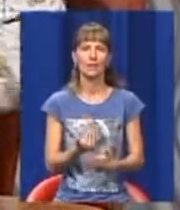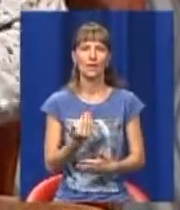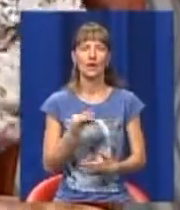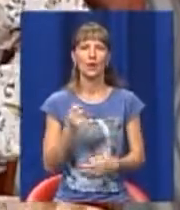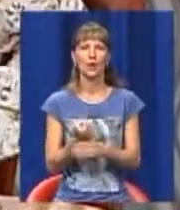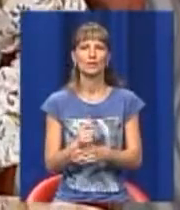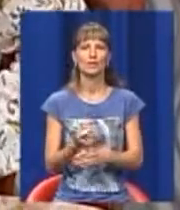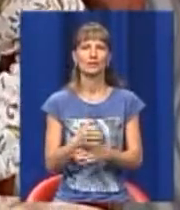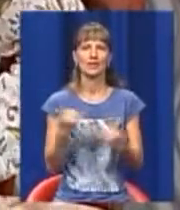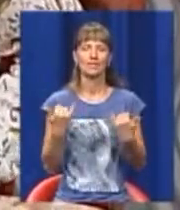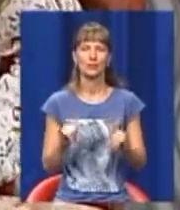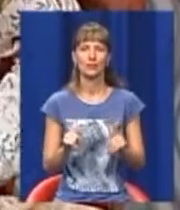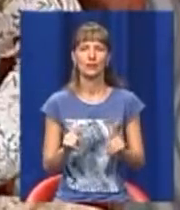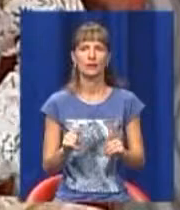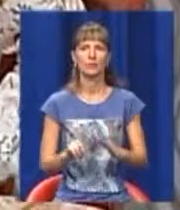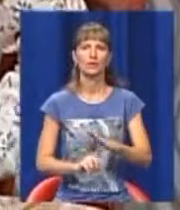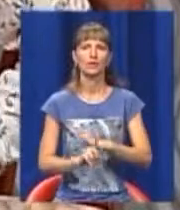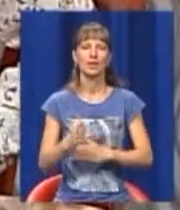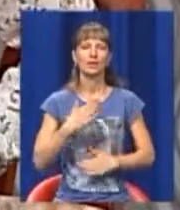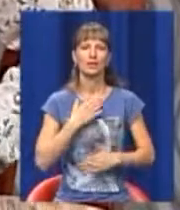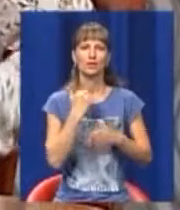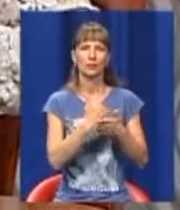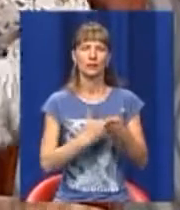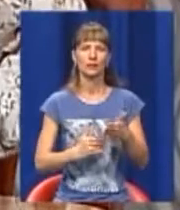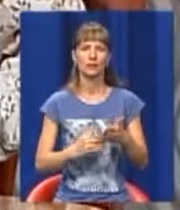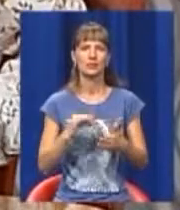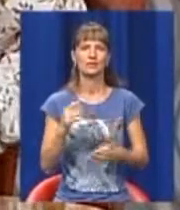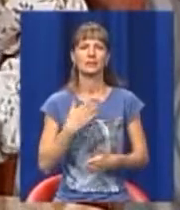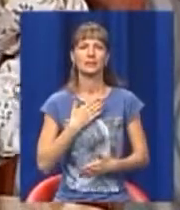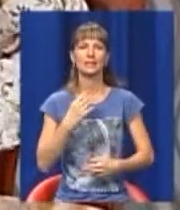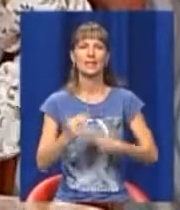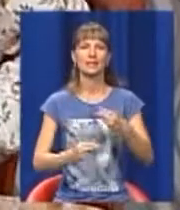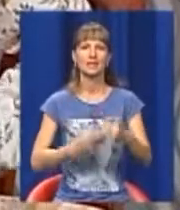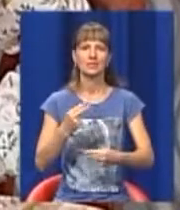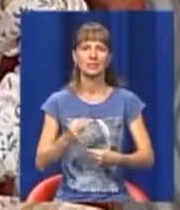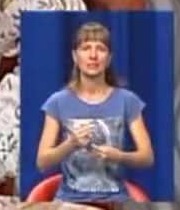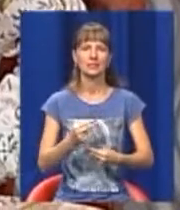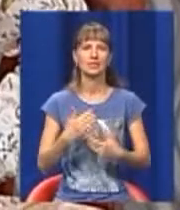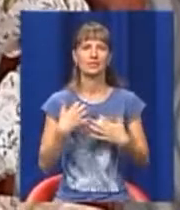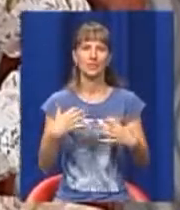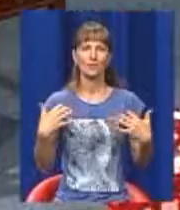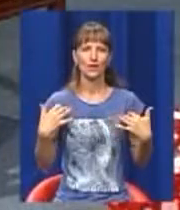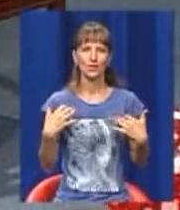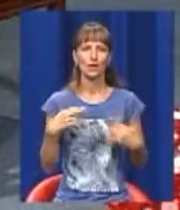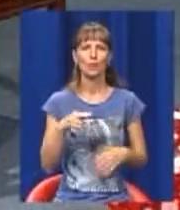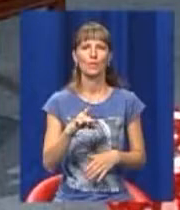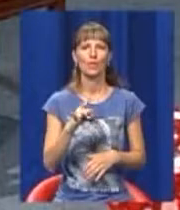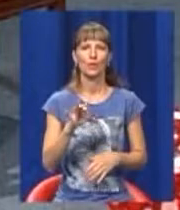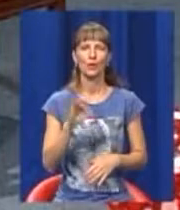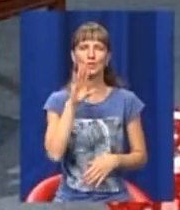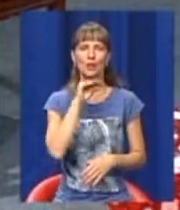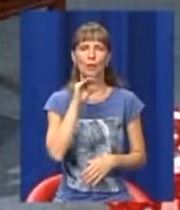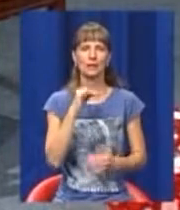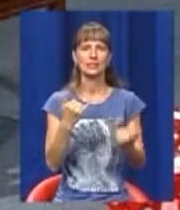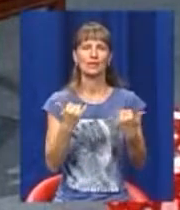ну і дуже-дуже дивовижного. Почнімо нашу передачу з наших традиційних звірів. А саме про